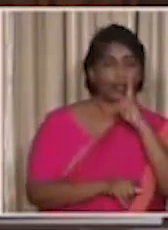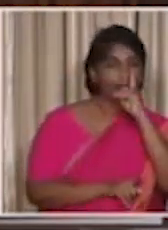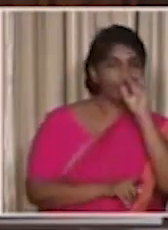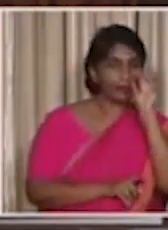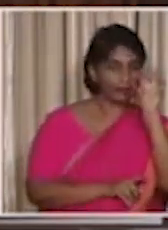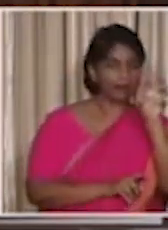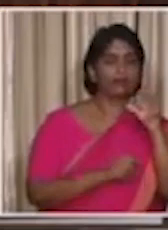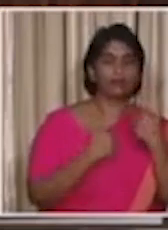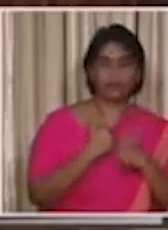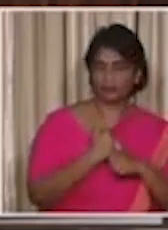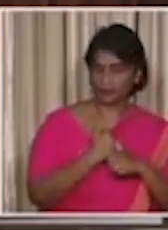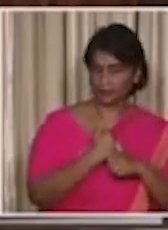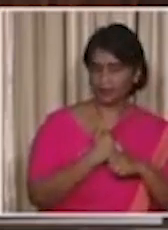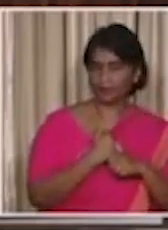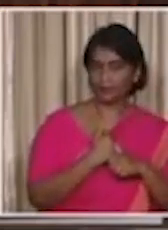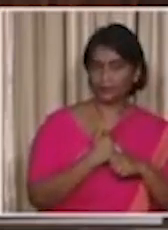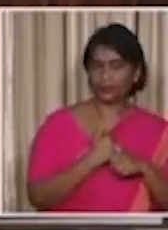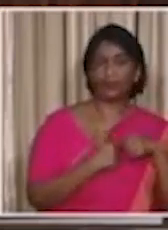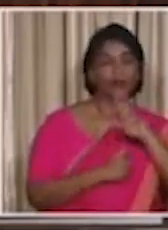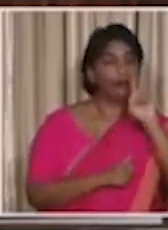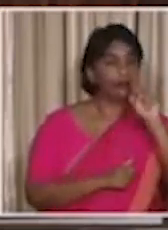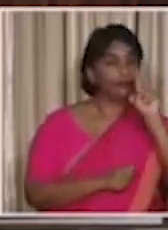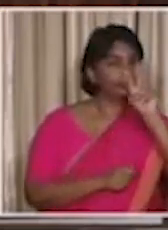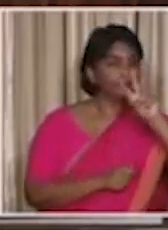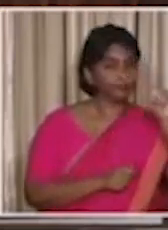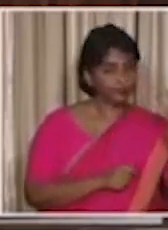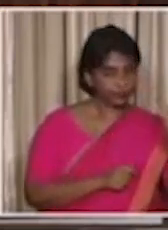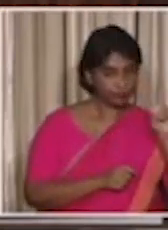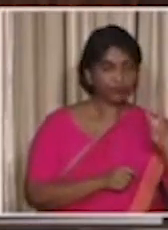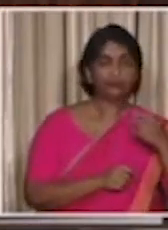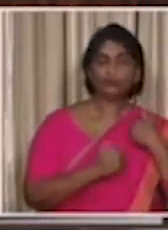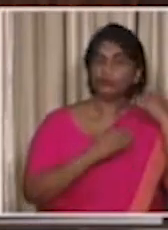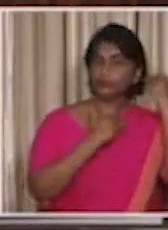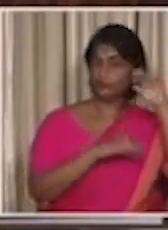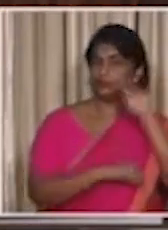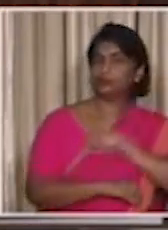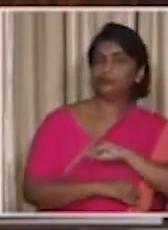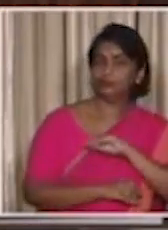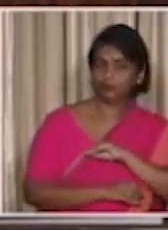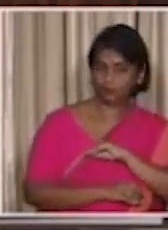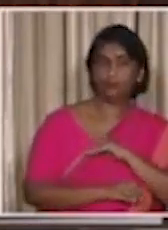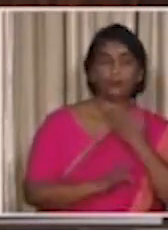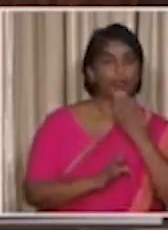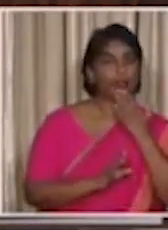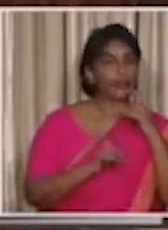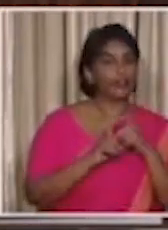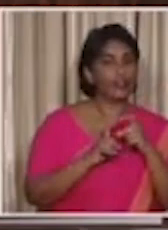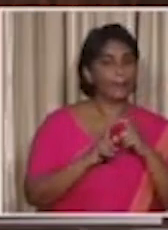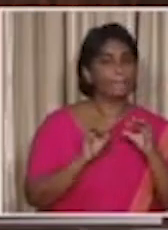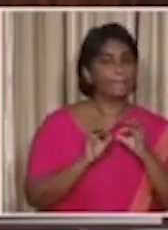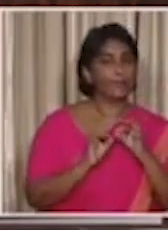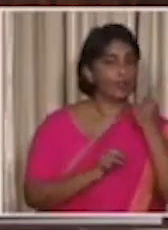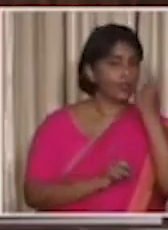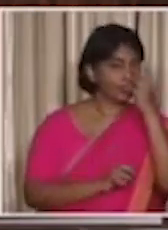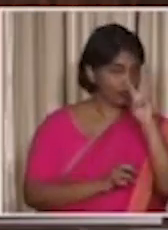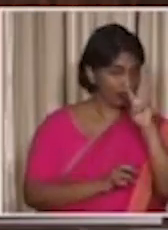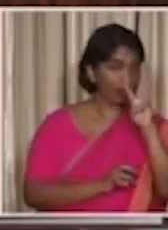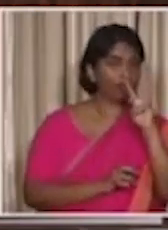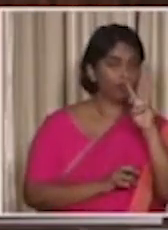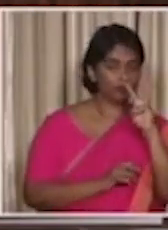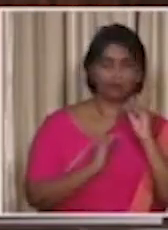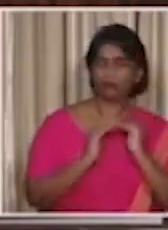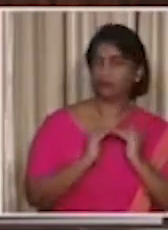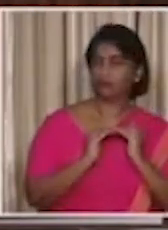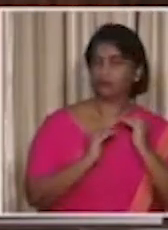ඉලක්කයක් බවට පත් කරගන්ටයි 2022 වෙද්දී අප ණයන ආදායම ඇමරිකන් ඩොලර් බිලියන 13ක් දක්වා